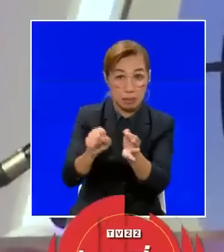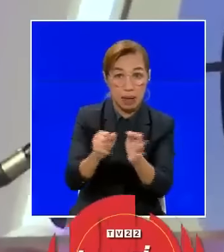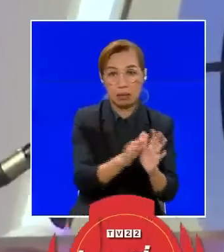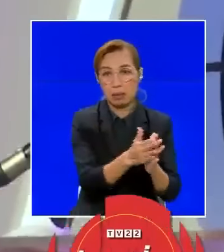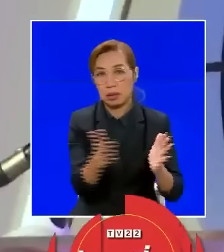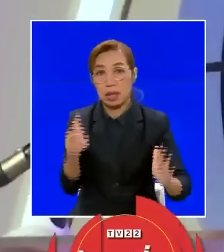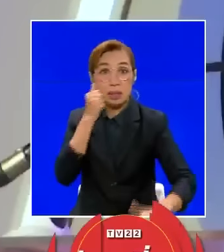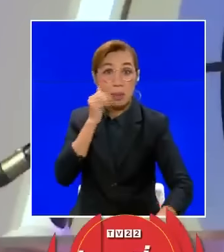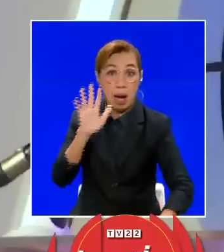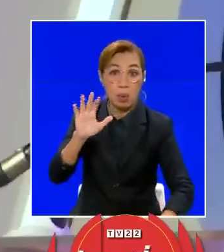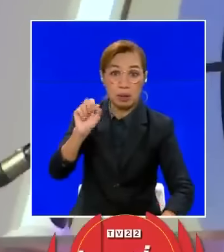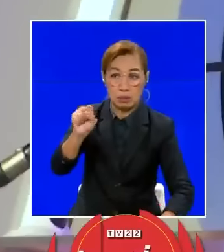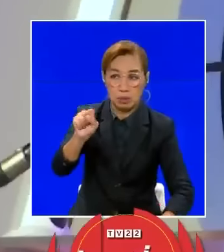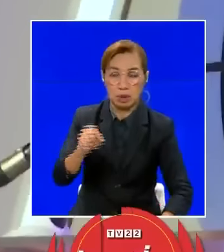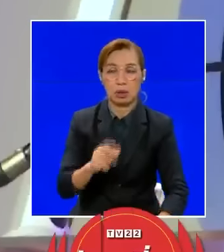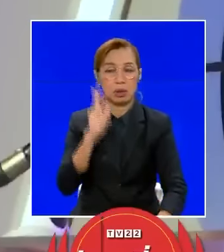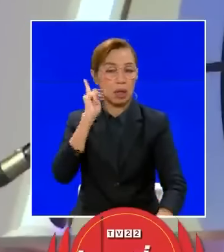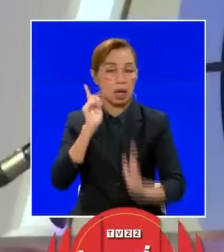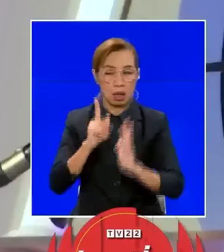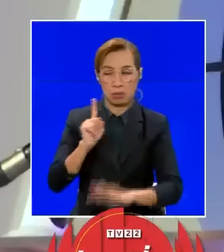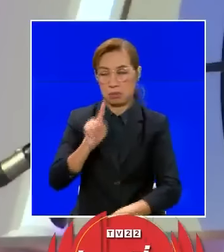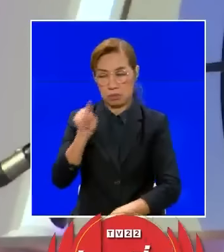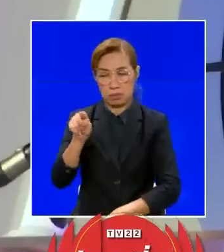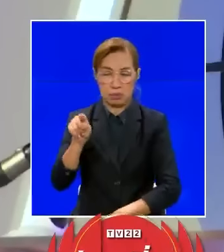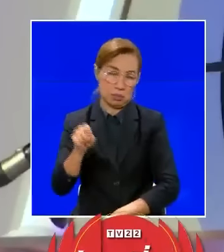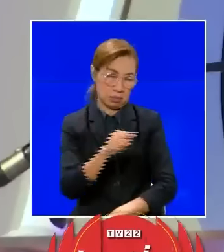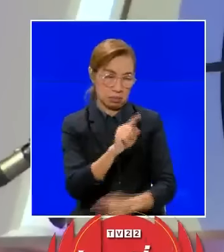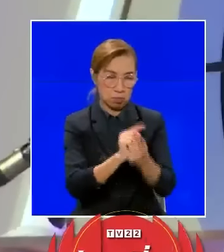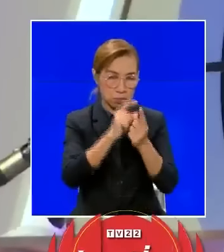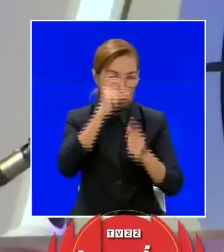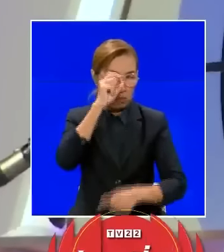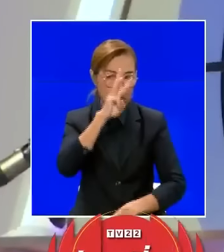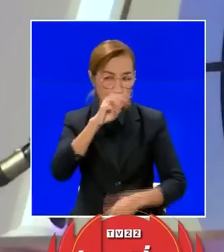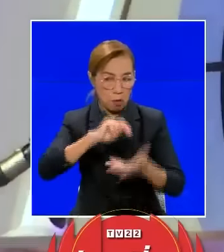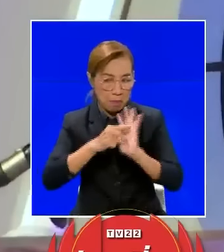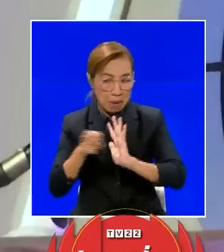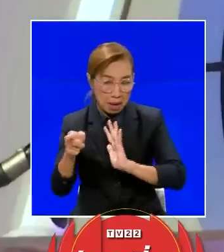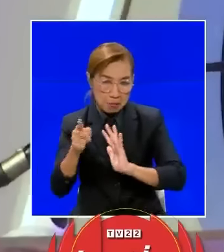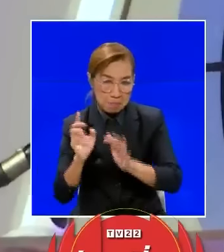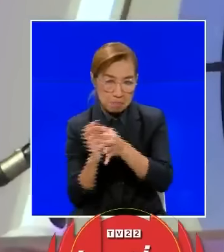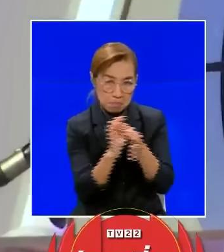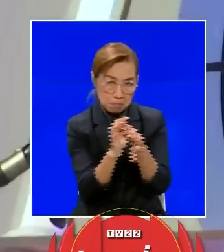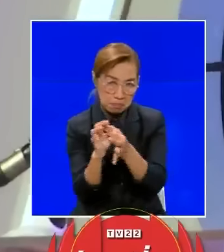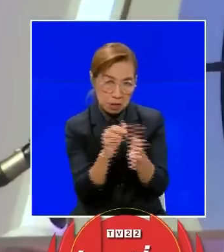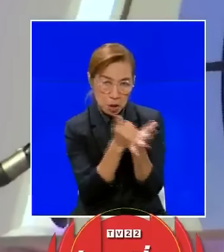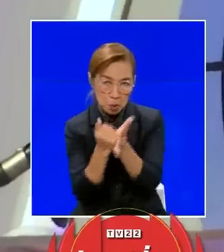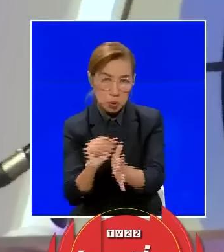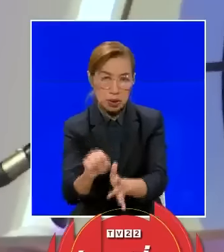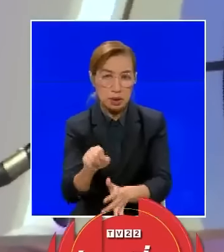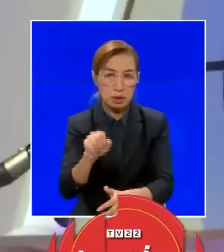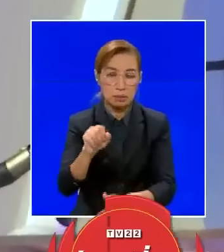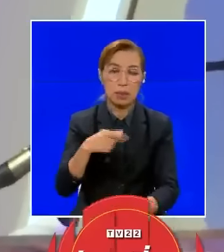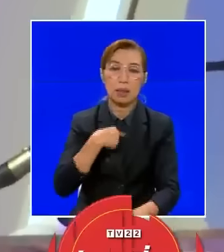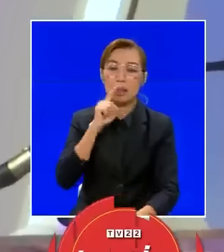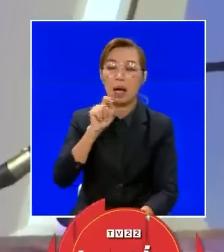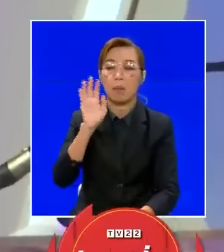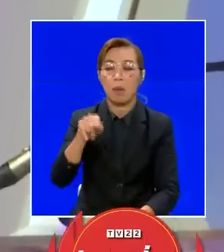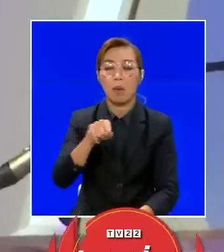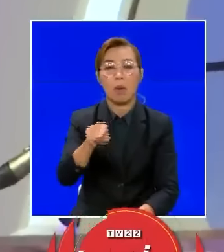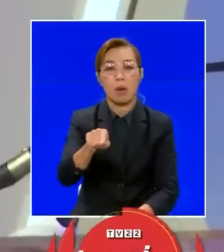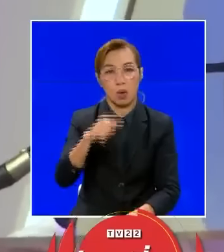ได้หรอกต้องสงสัยเหมือนก็ที่เราถามอ่ะจะไปเกี่ยวไหมแต่ท่านบอกอุ้ยก็เตรียมกันไปไกลแล้วเนี่ยนะทีนี้ครับก็รู้กันว่าการที่